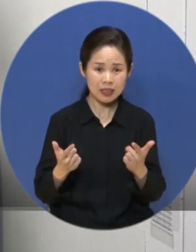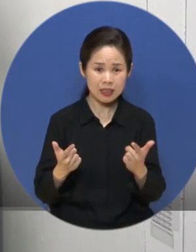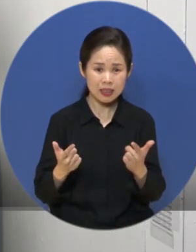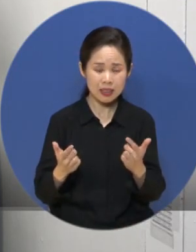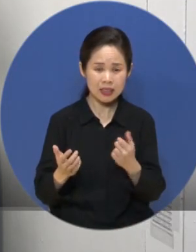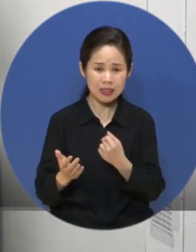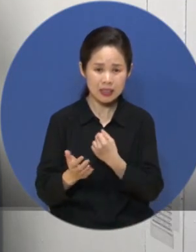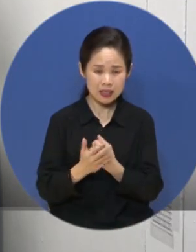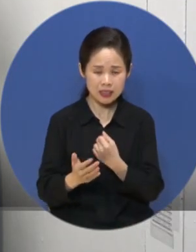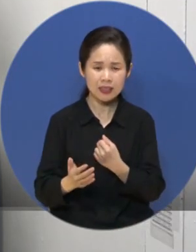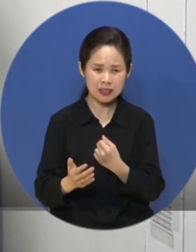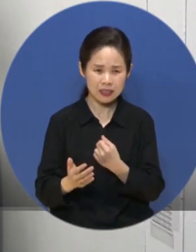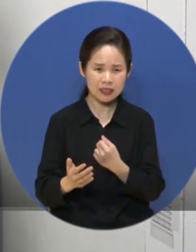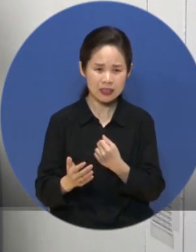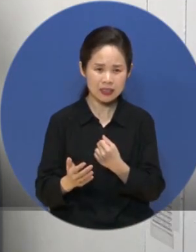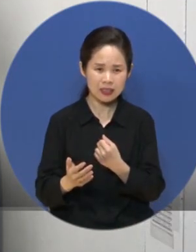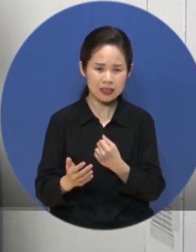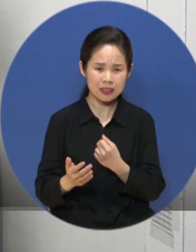빠졌으니까